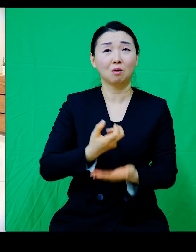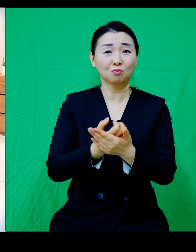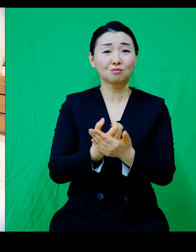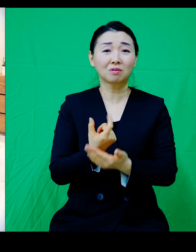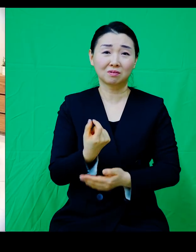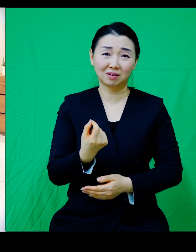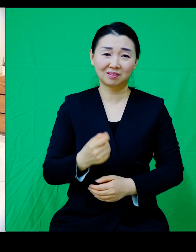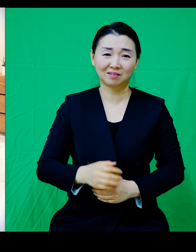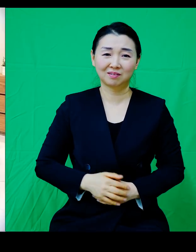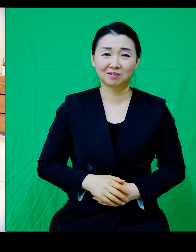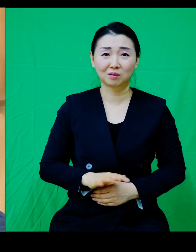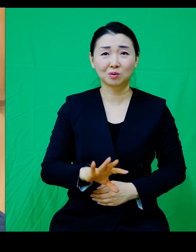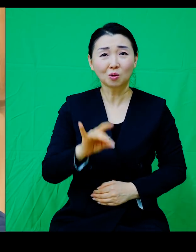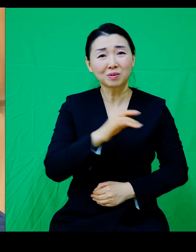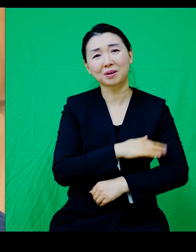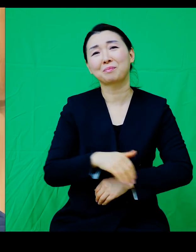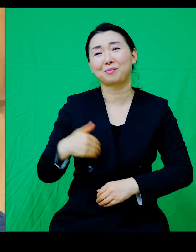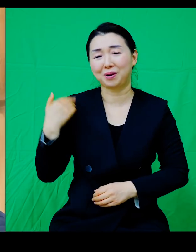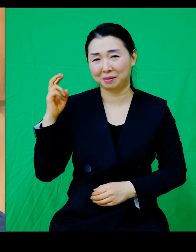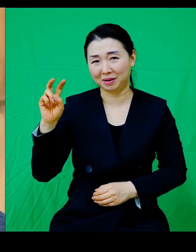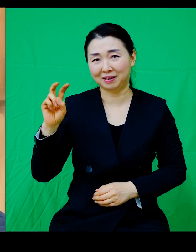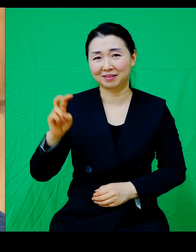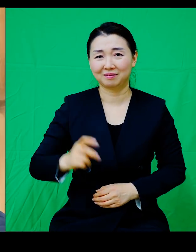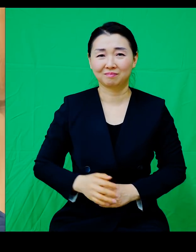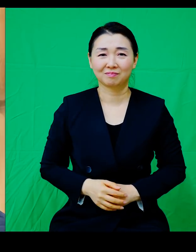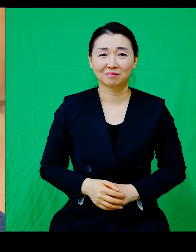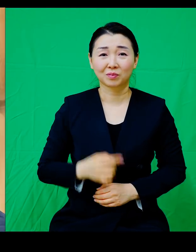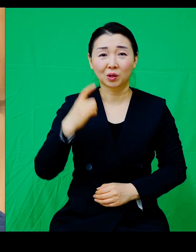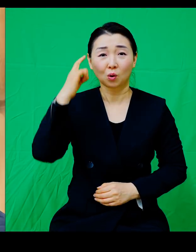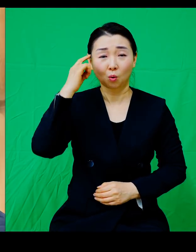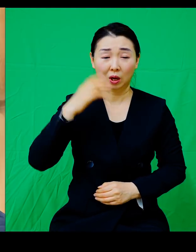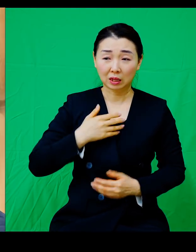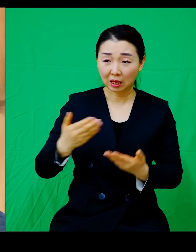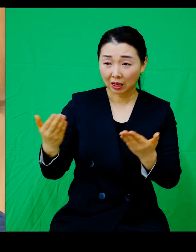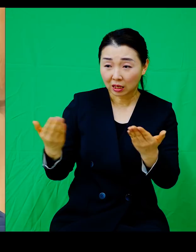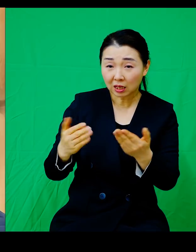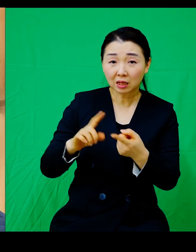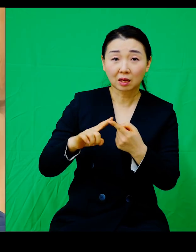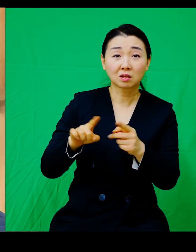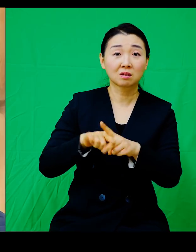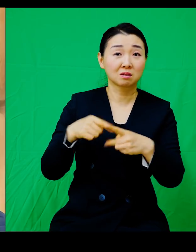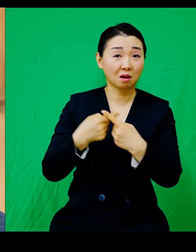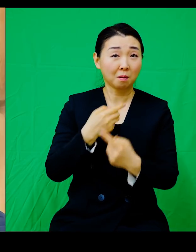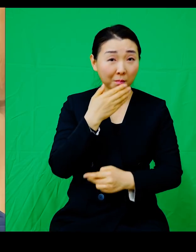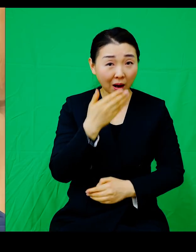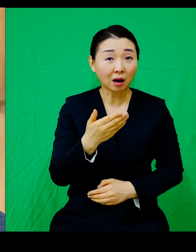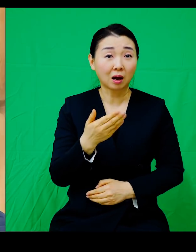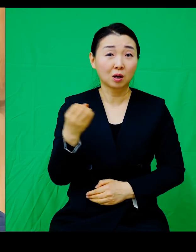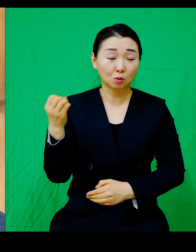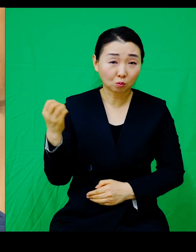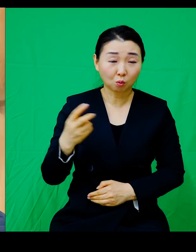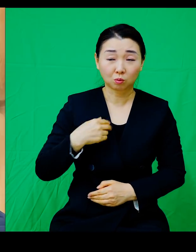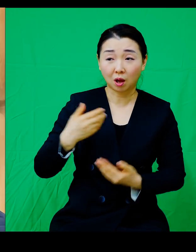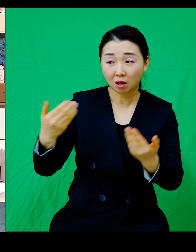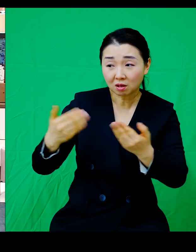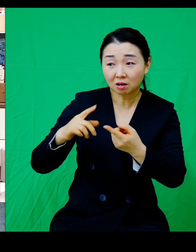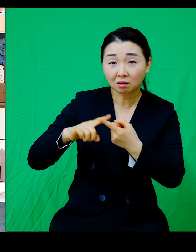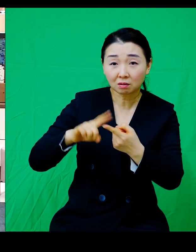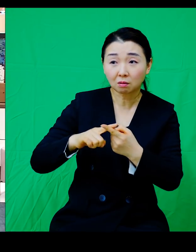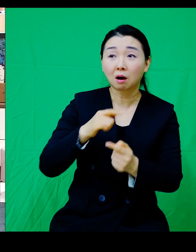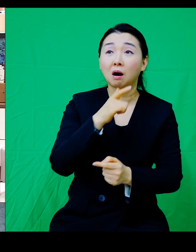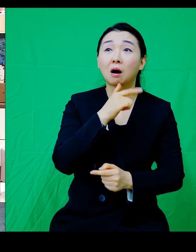많이 쇼크셨을 것 같은데 그거를 처음에 잘 몰랐던 것 같아요. 왜냐면 저의 직업을 이해하는 줄 알았고 제가 뭐 어떤 일을